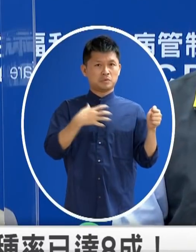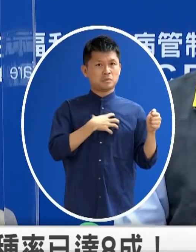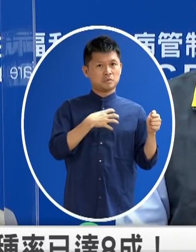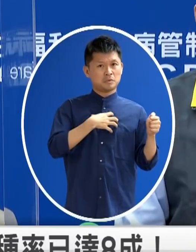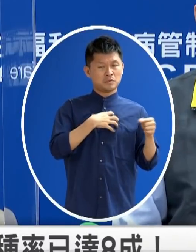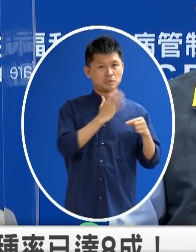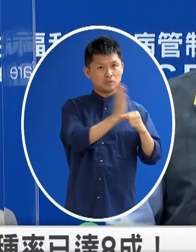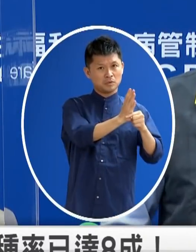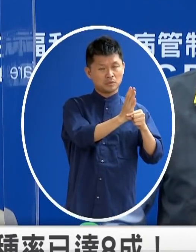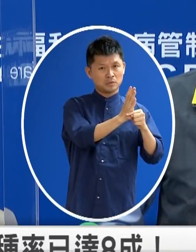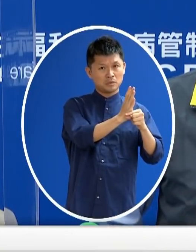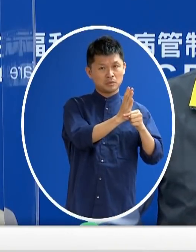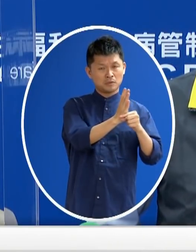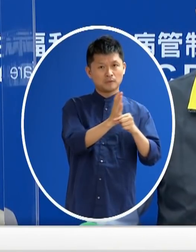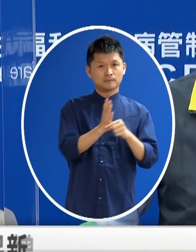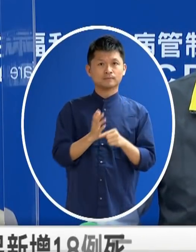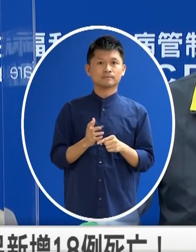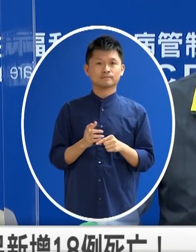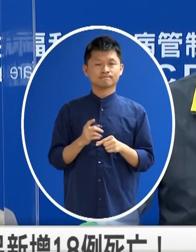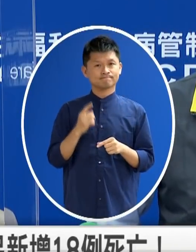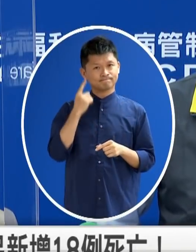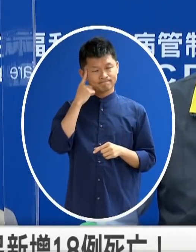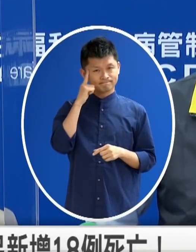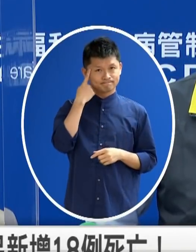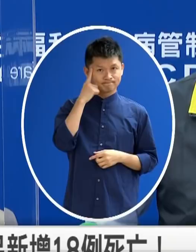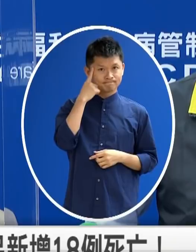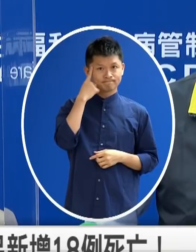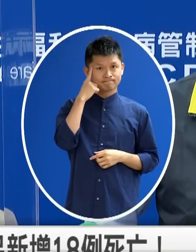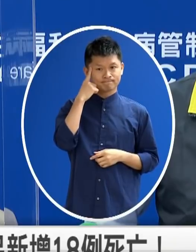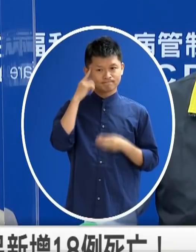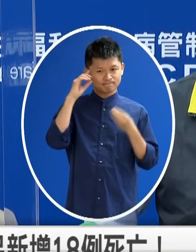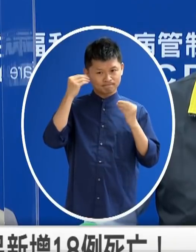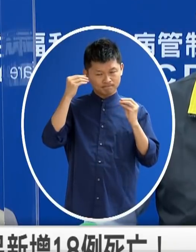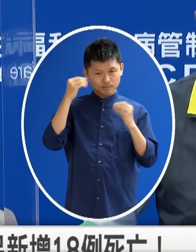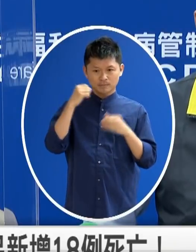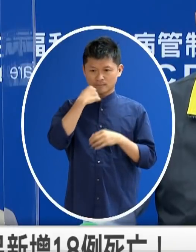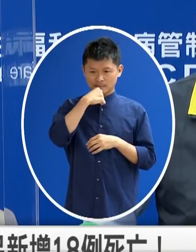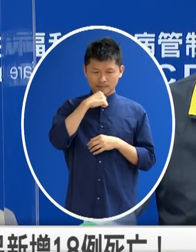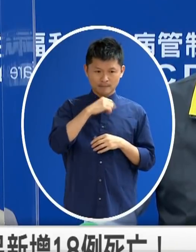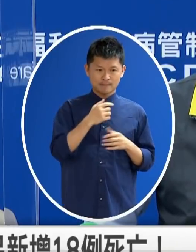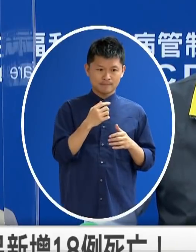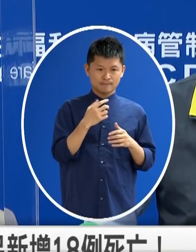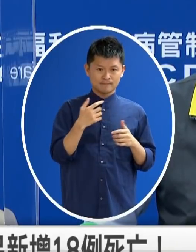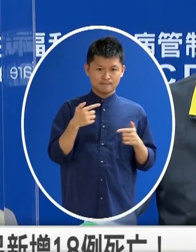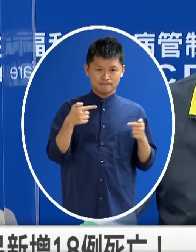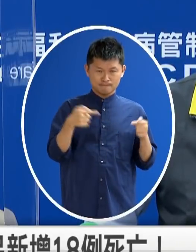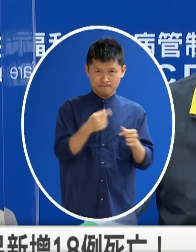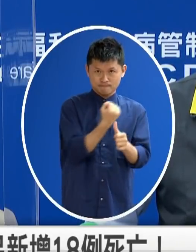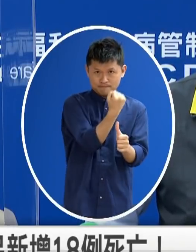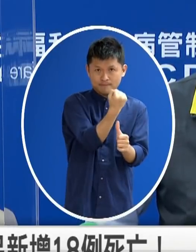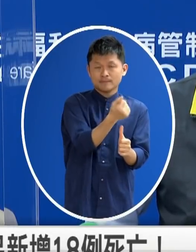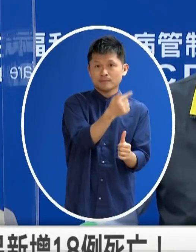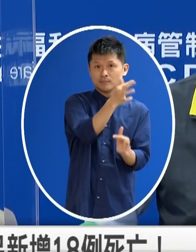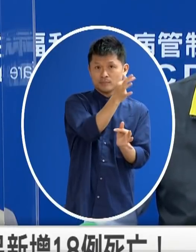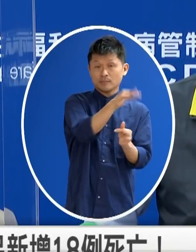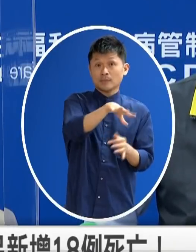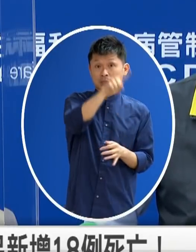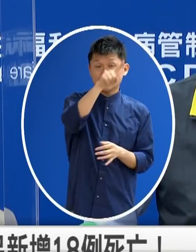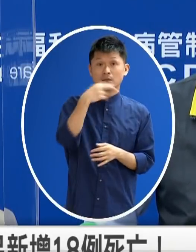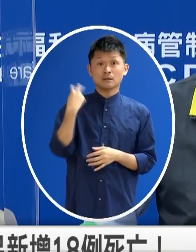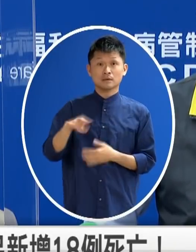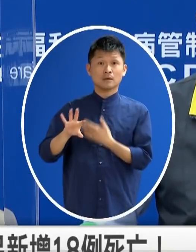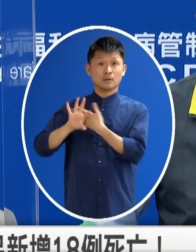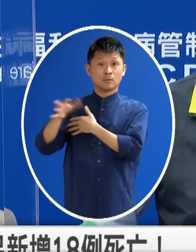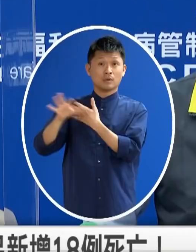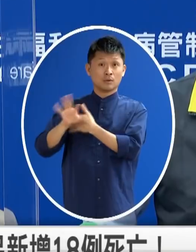候，好，我们可能要多花一点精神把好这个国内的情况先守好，然后另外在国外这时候要来